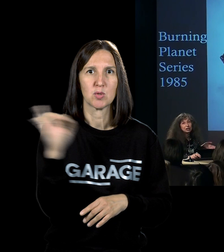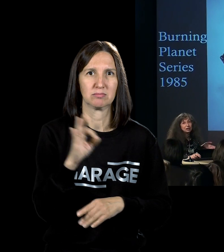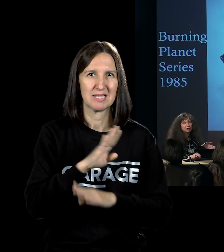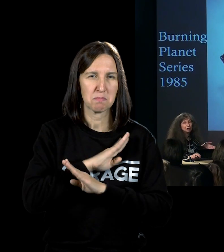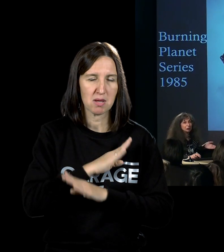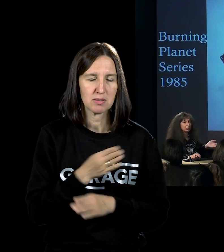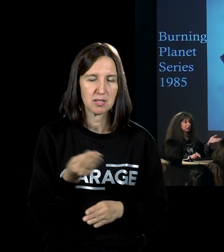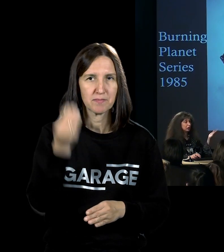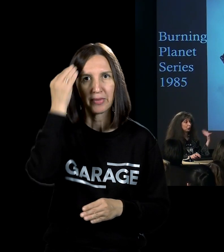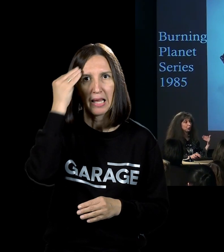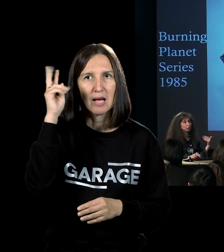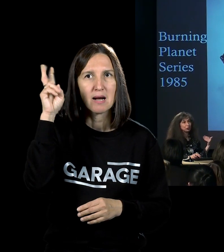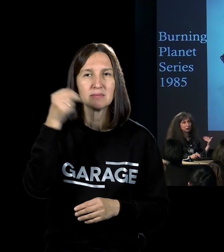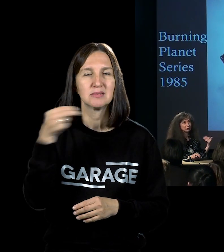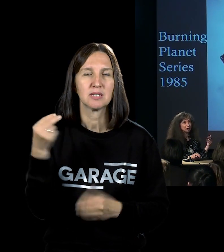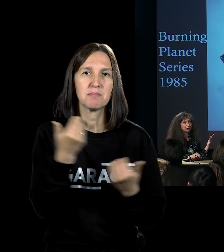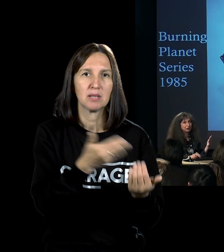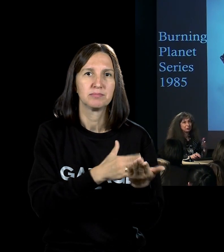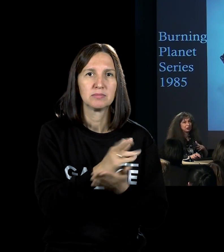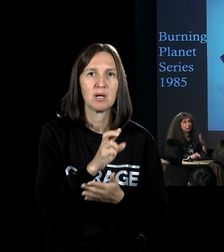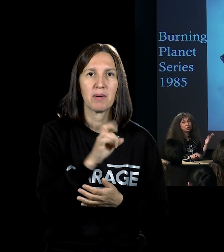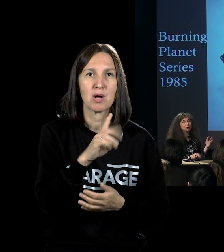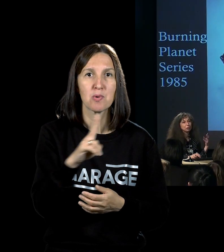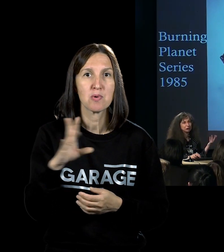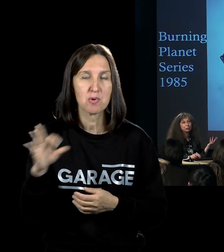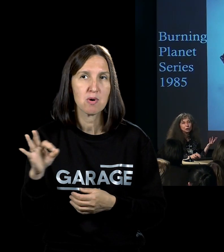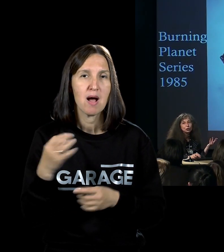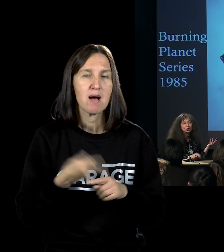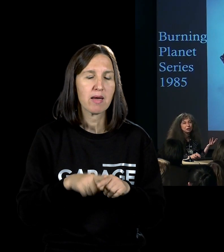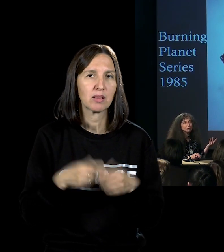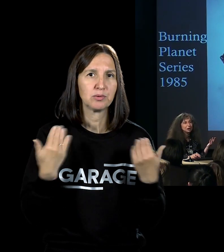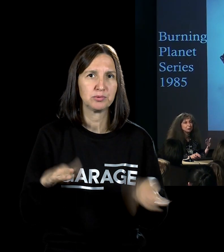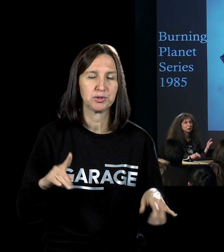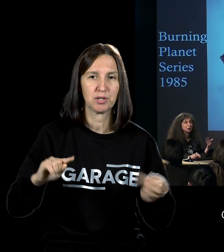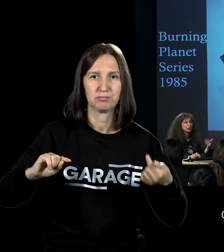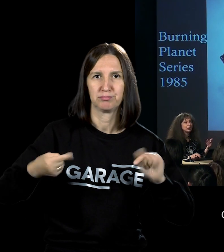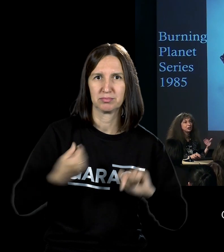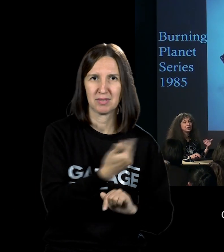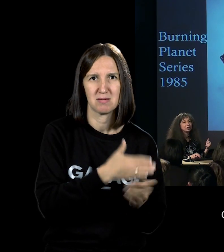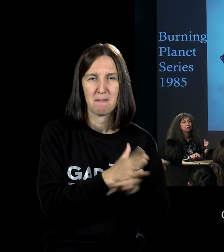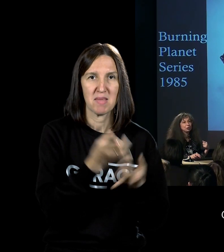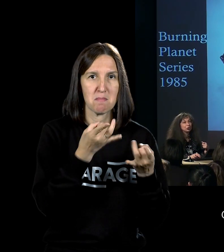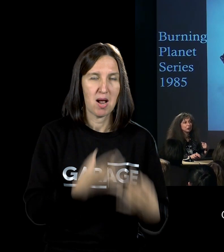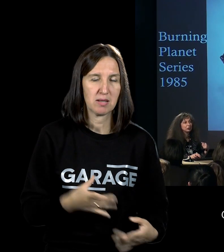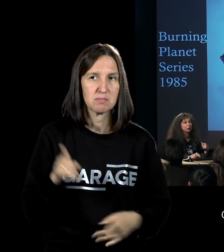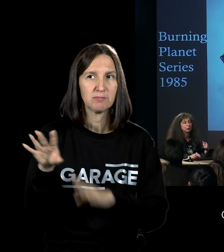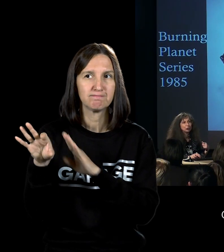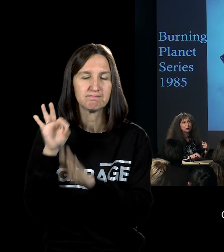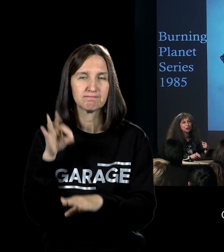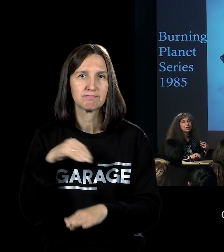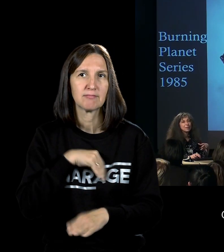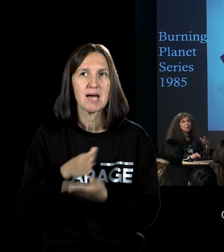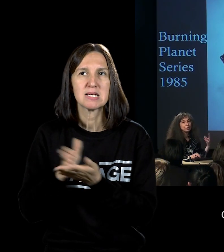барочная, и то, к чему море обращается, это как бы абсолютная противоположность минимализму, он обращается к эстетике, которую можно